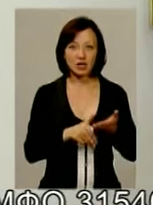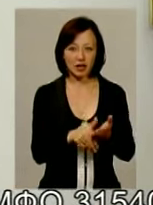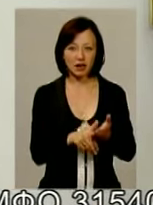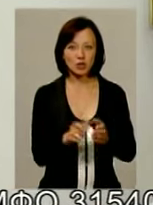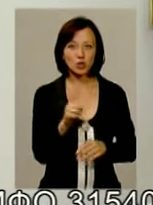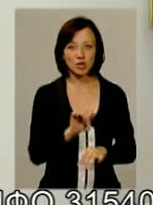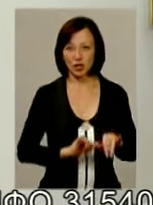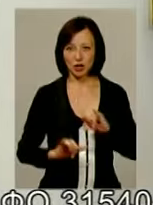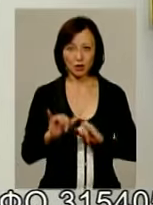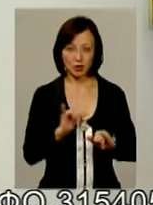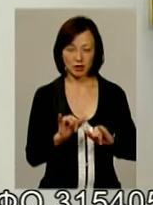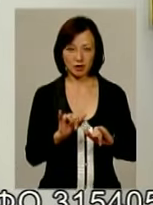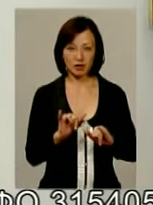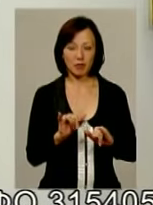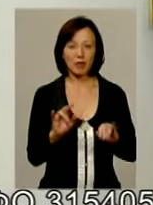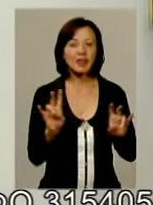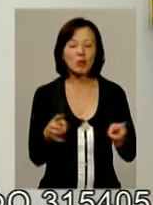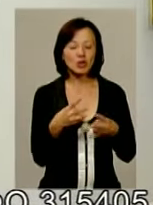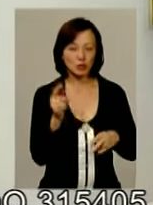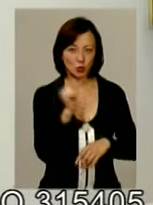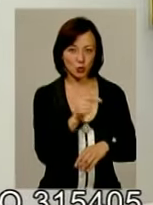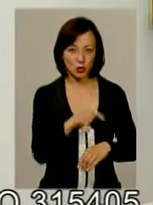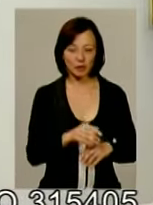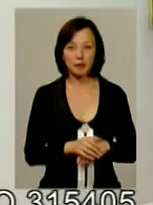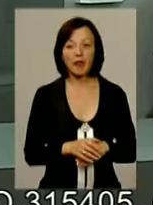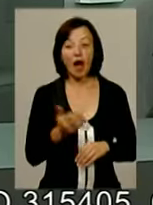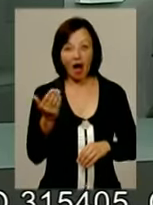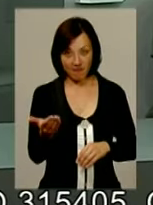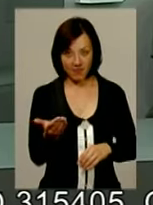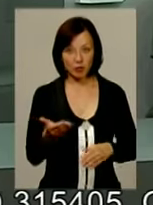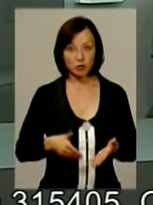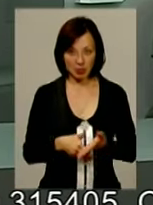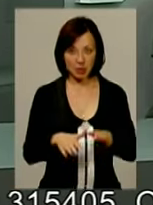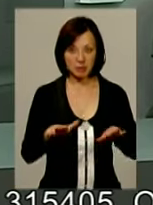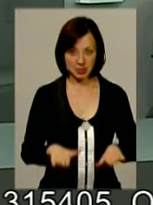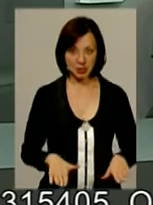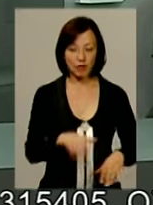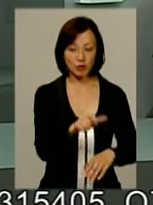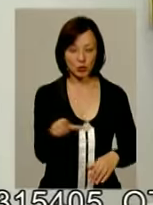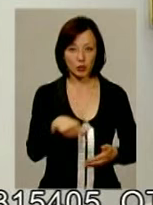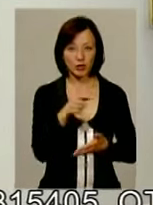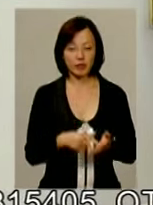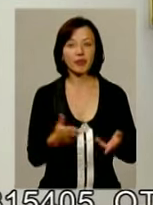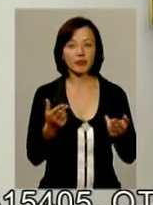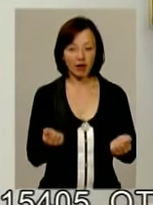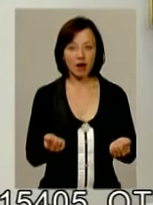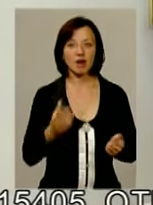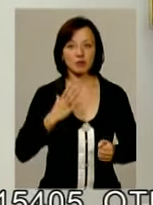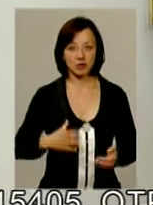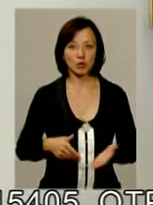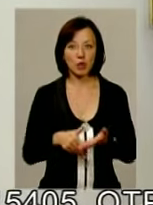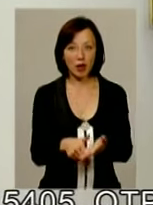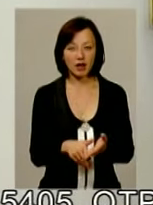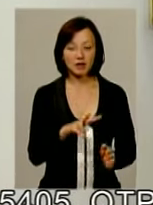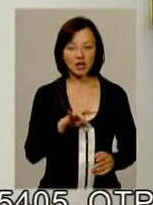потрібно. Скажіть, чи доводилося вам допомагати місцевим жителям чимось? Доводилося. Доводилося допомагати. Наприклад,